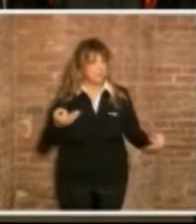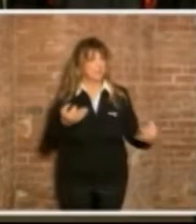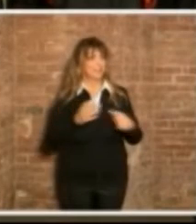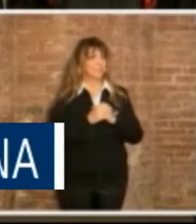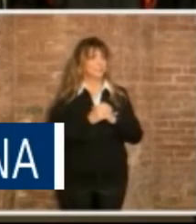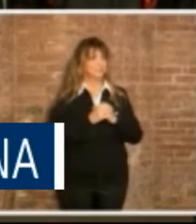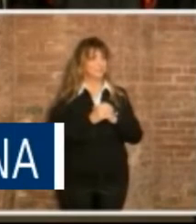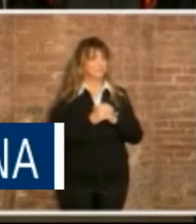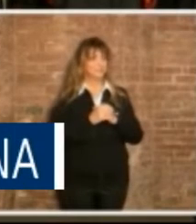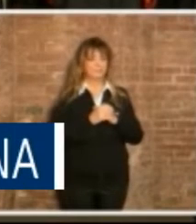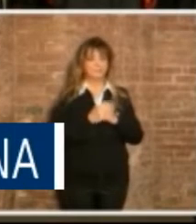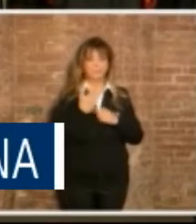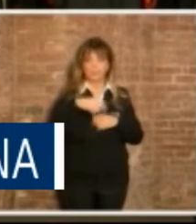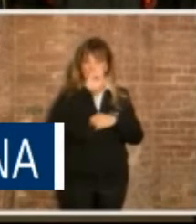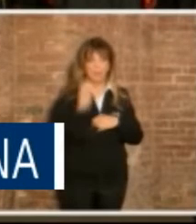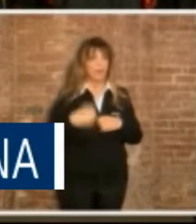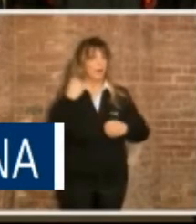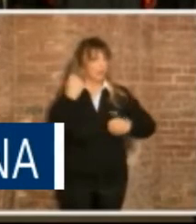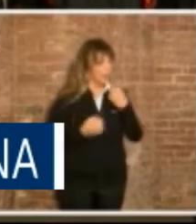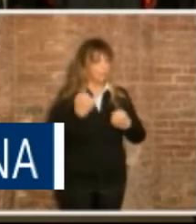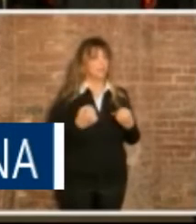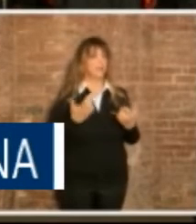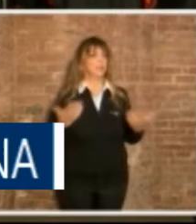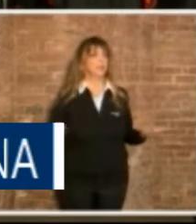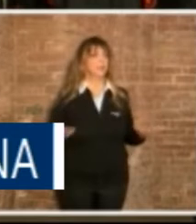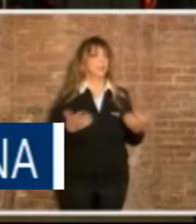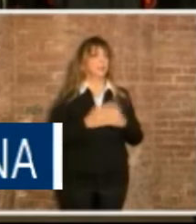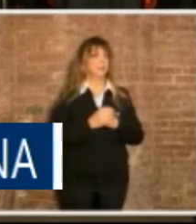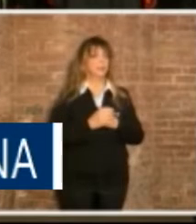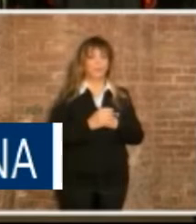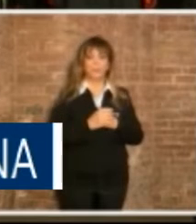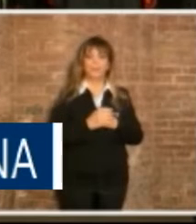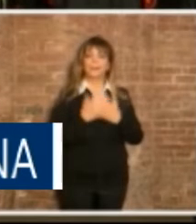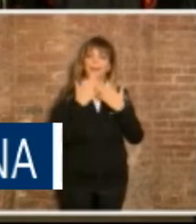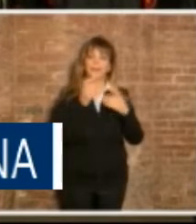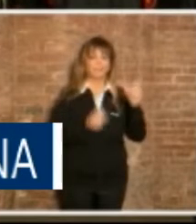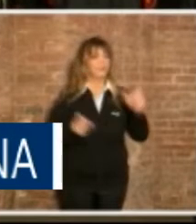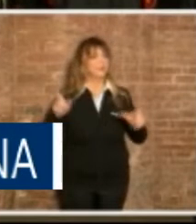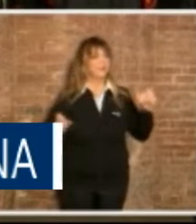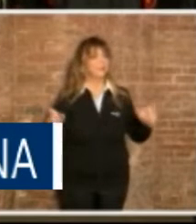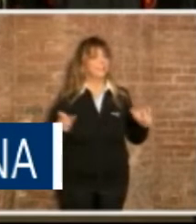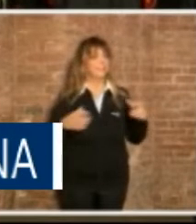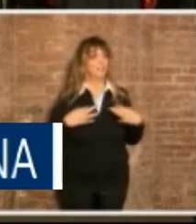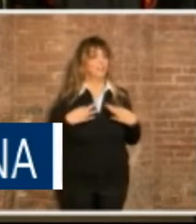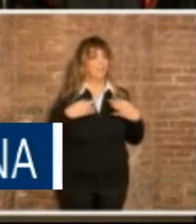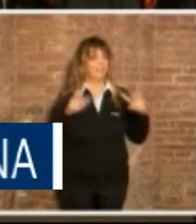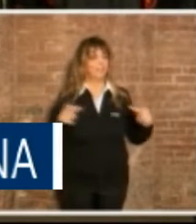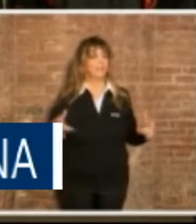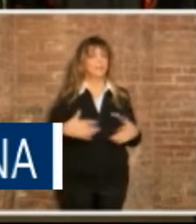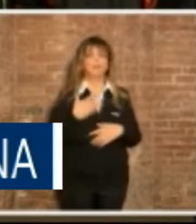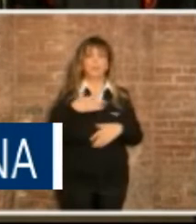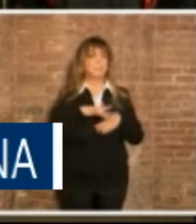Noi abbiamo reagito come paese grazie alla quasi totalità dei nostri concittadini con grande senso